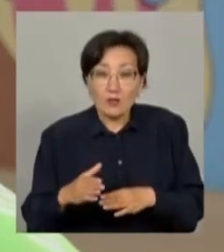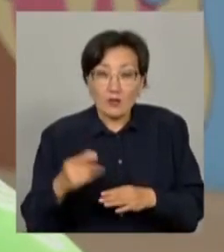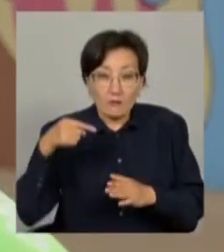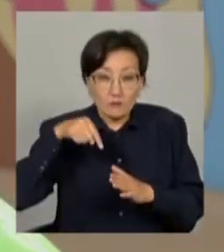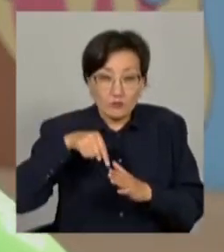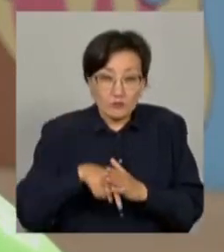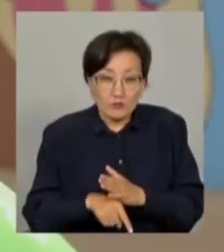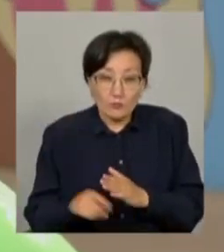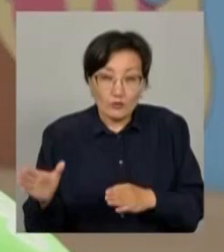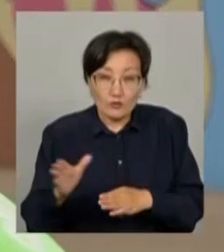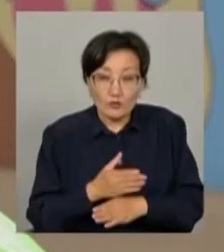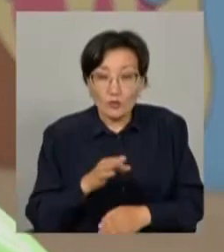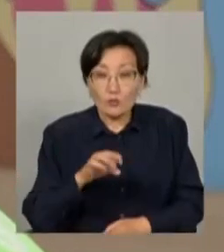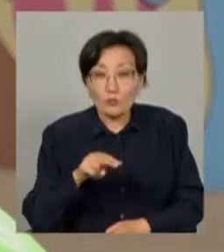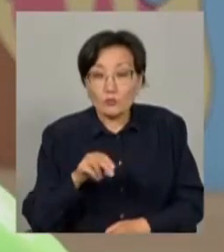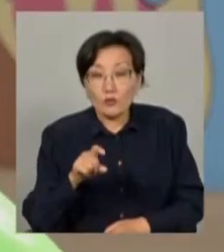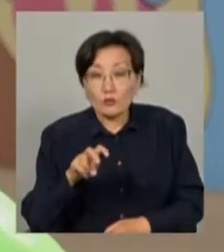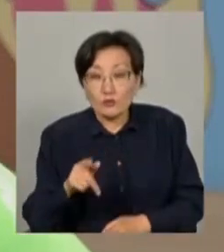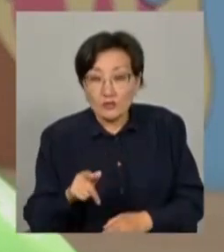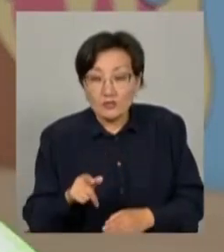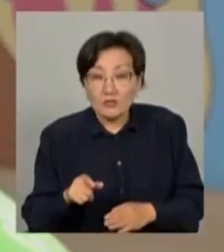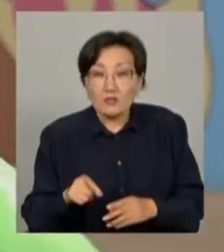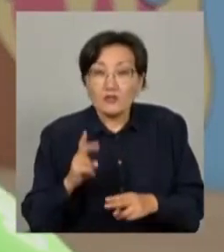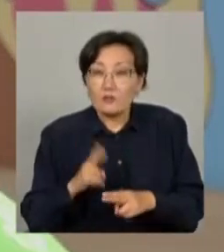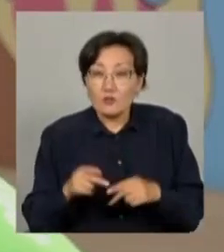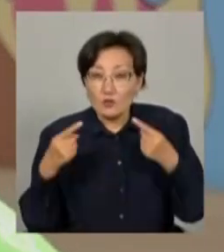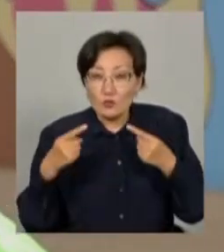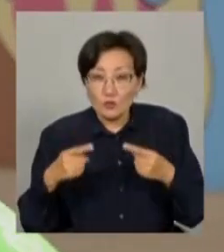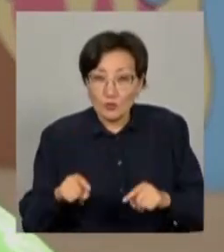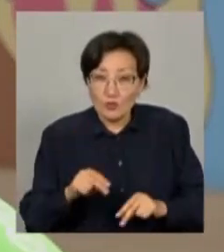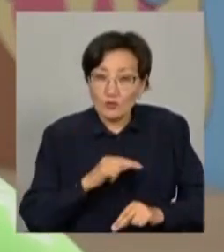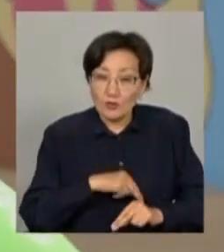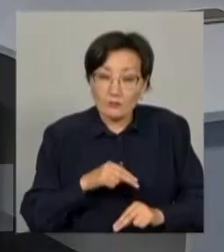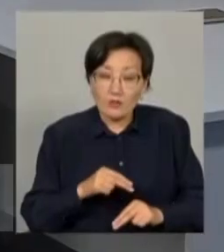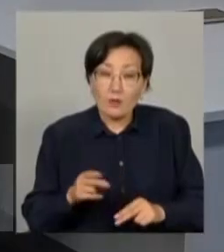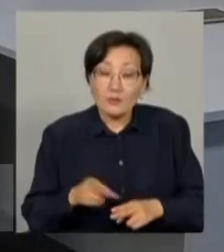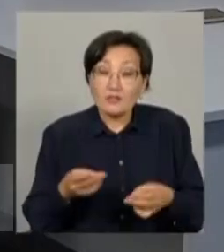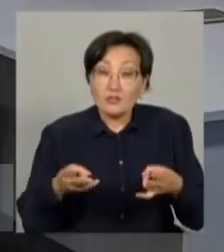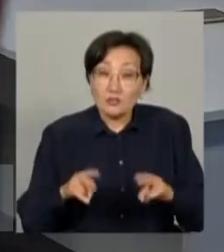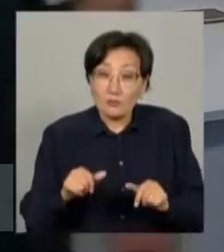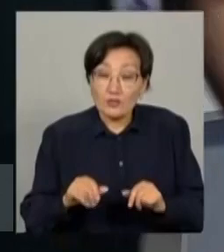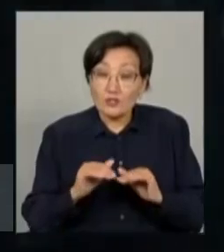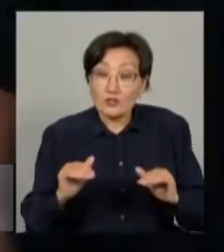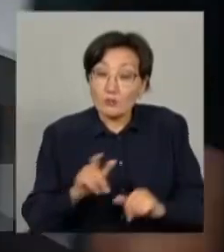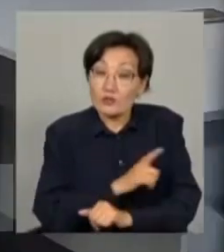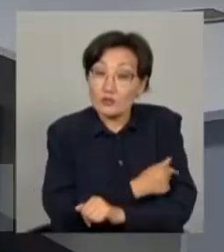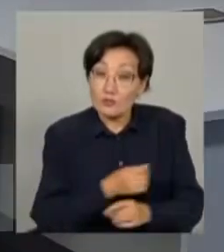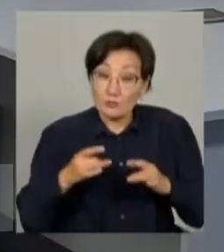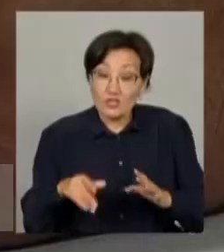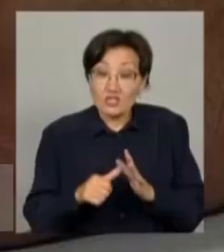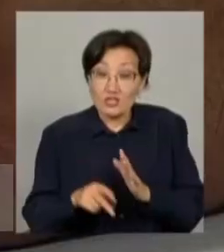глубине, удалить опухоль, не задевая ни одной функции и без остатков. В этом году детская больница